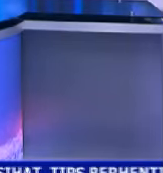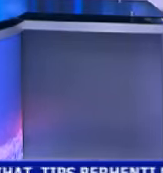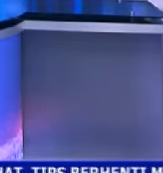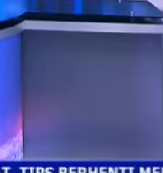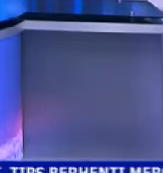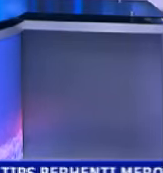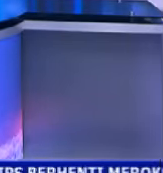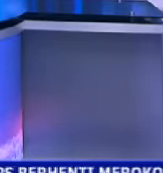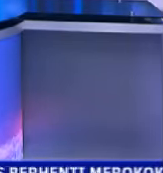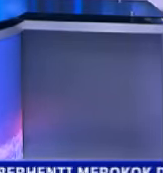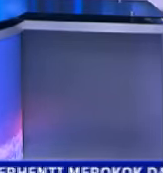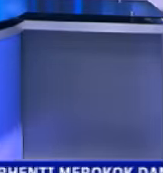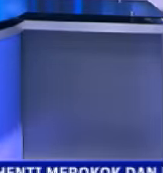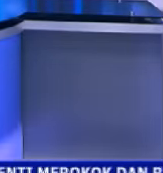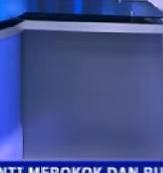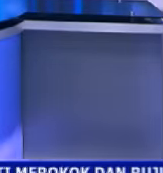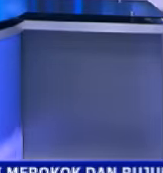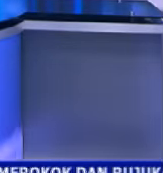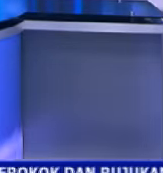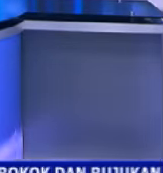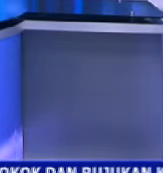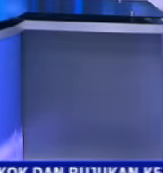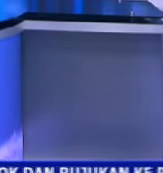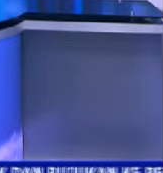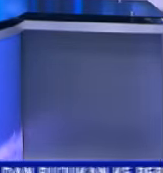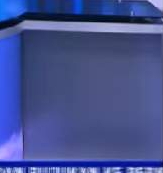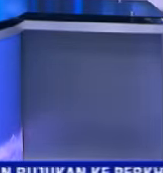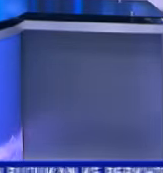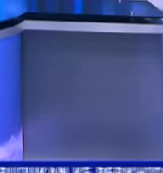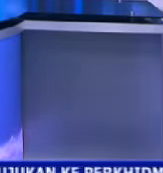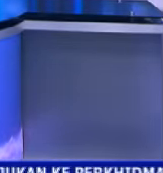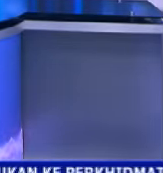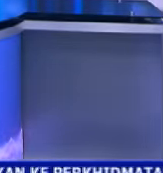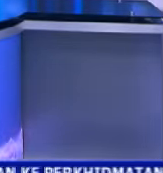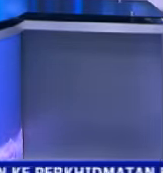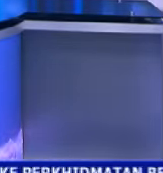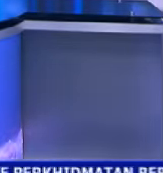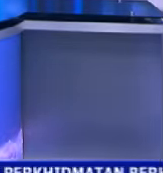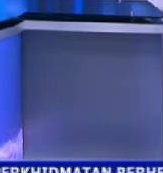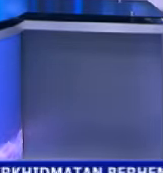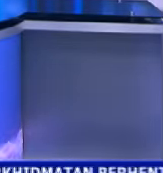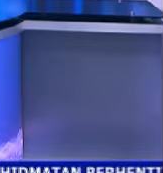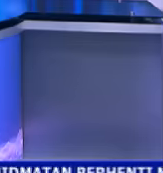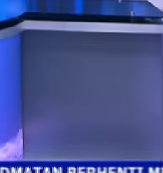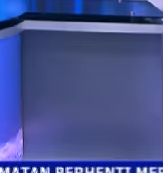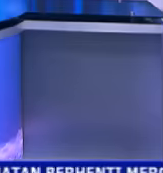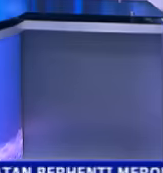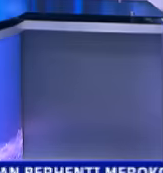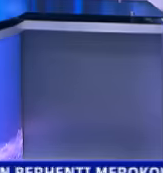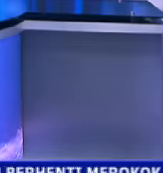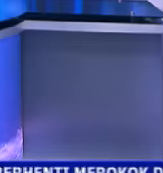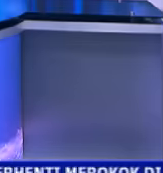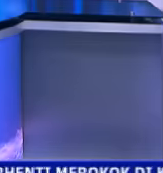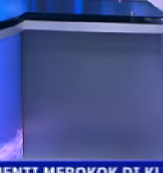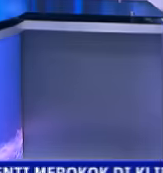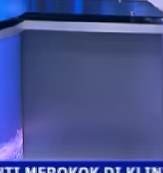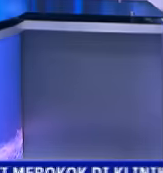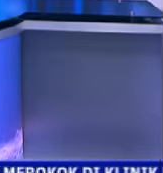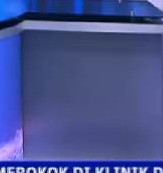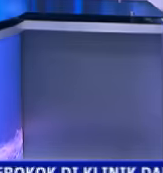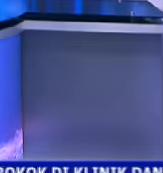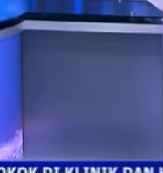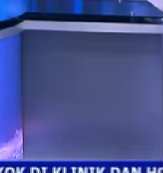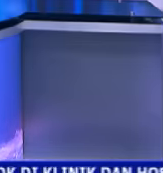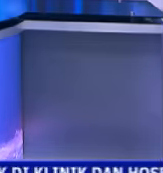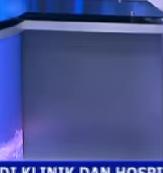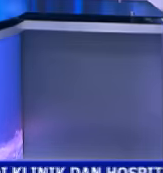Harimau Melaya kecewa, Azuri buka tirai Euro 2020 dengan bergaya. Ya, untuk laporan sukan bersama